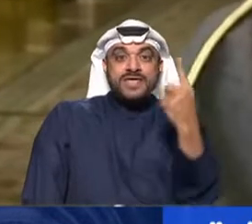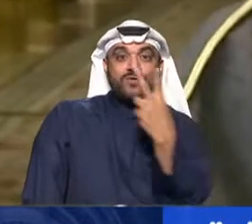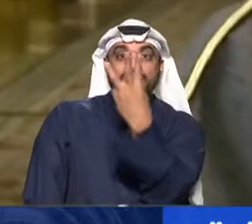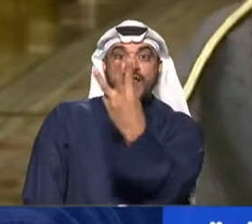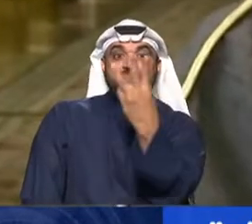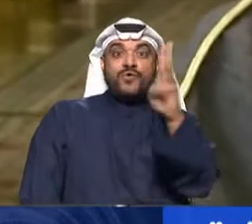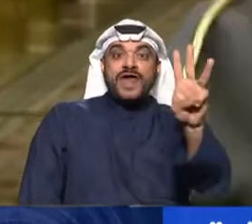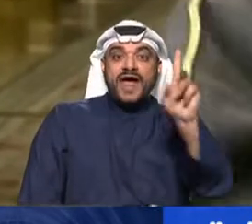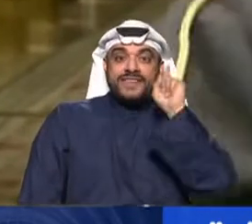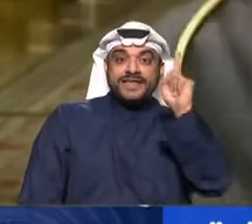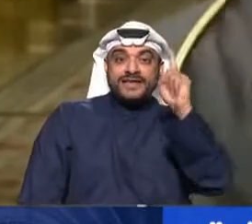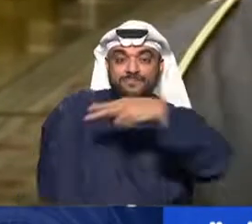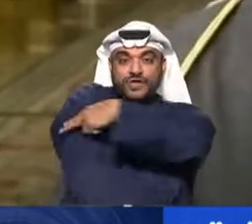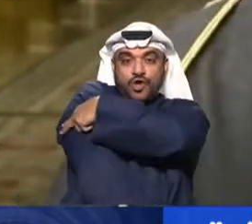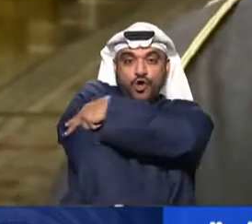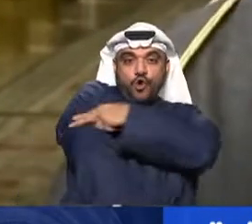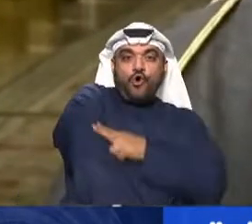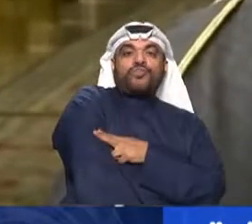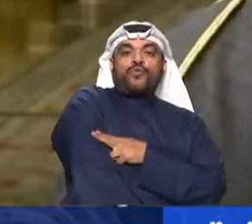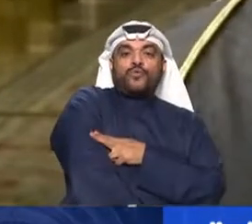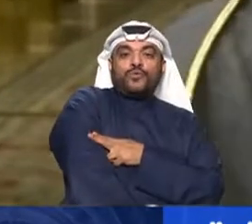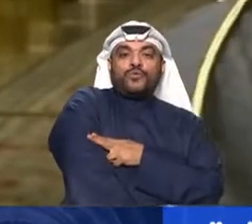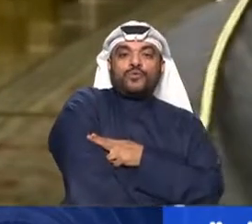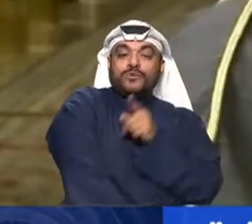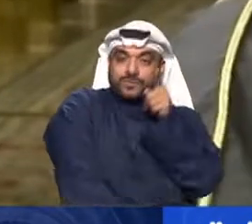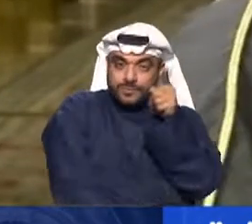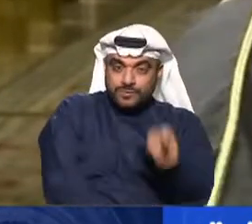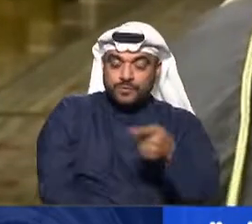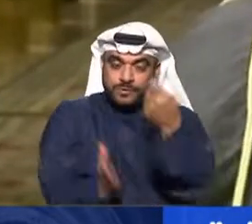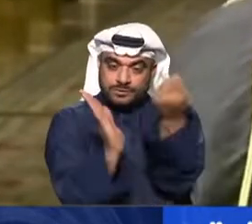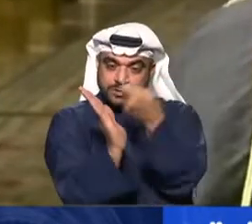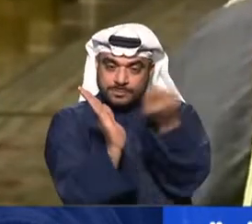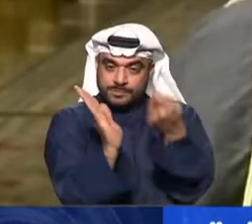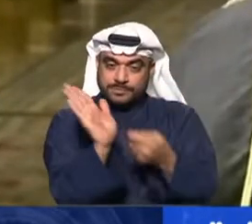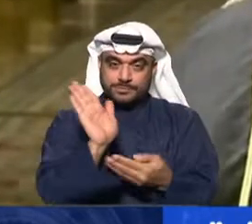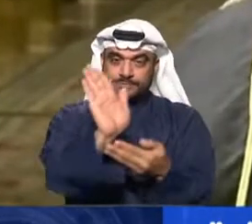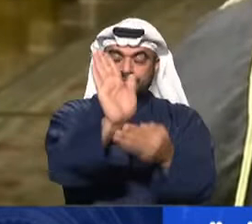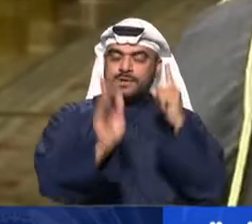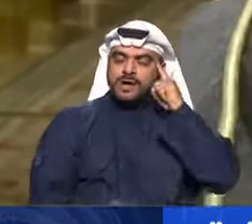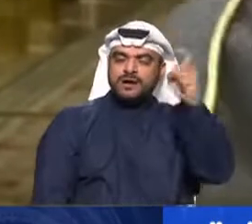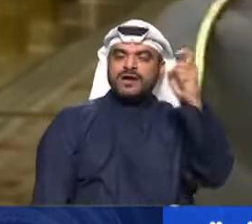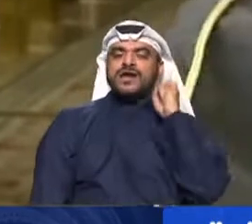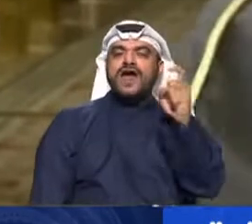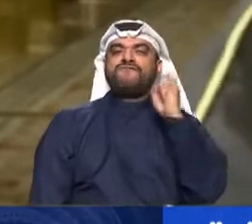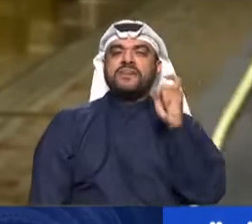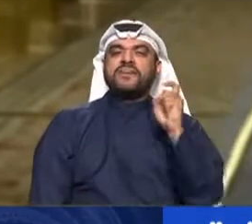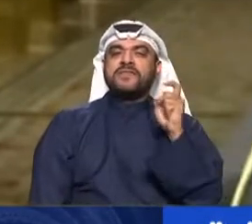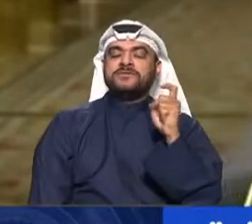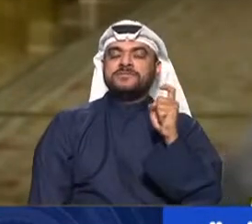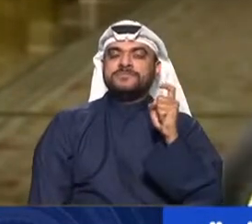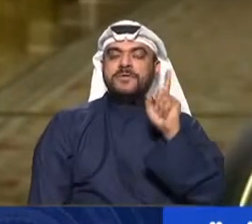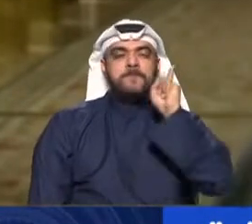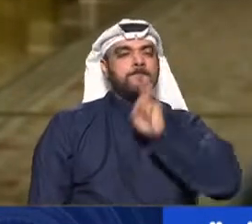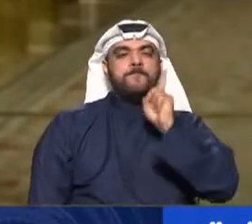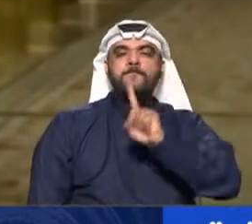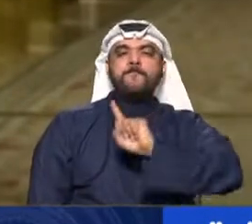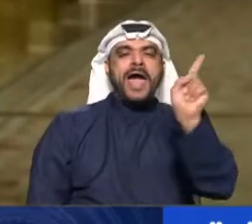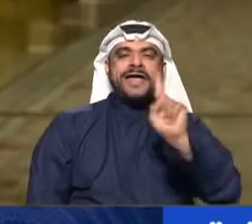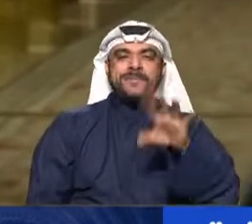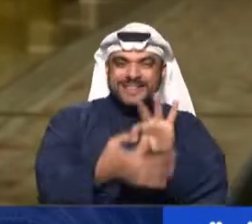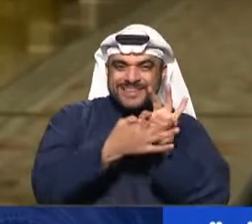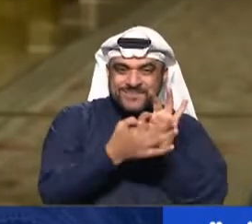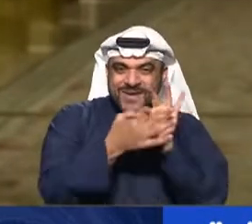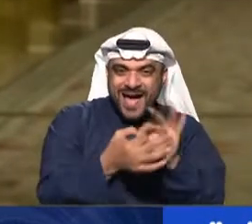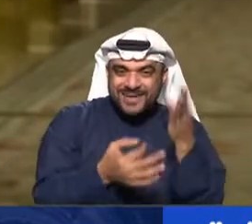133 عضو كتبوا رسالة احتجاج على صفقة القرن. حفاظا على